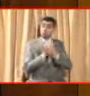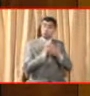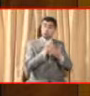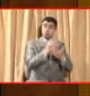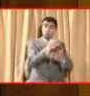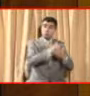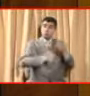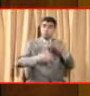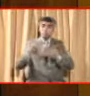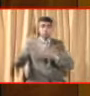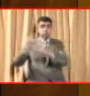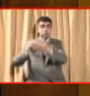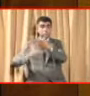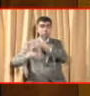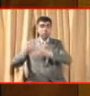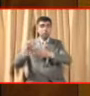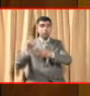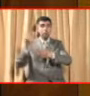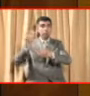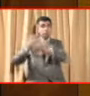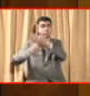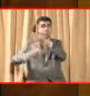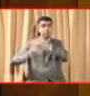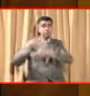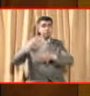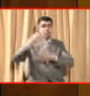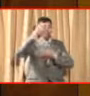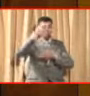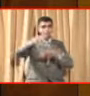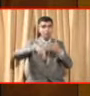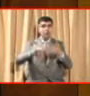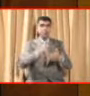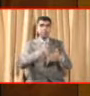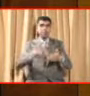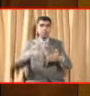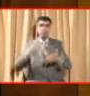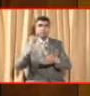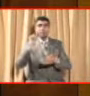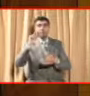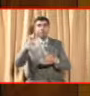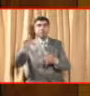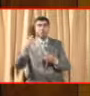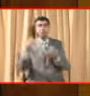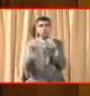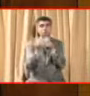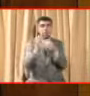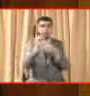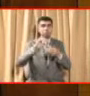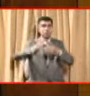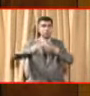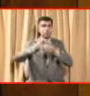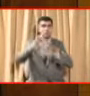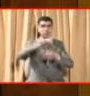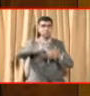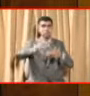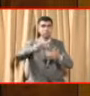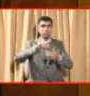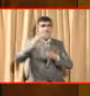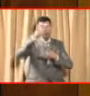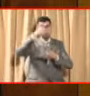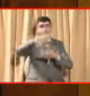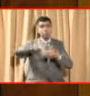التعاون التقني والمالي بالمغرب التي تساهم في الإصلاحات السياسية والاقتصادية والاجتماعية بالمملكة